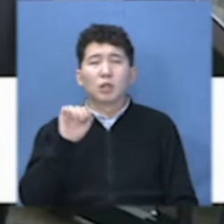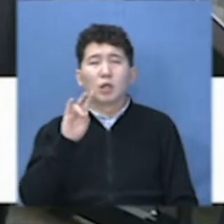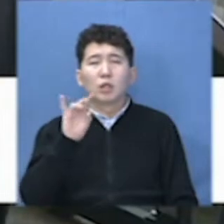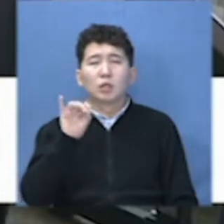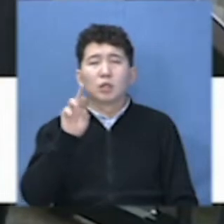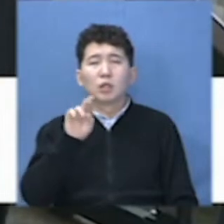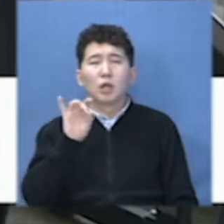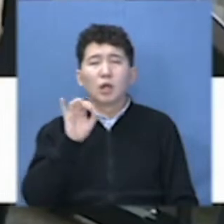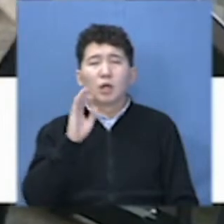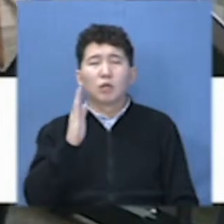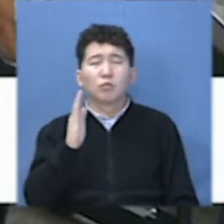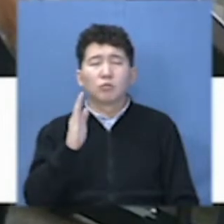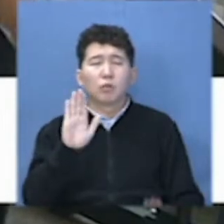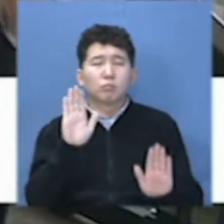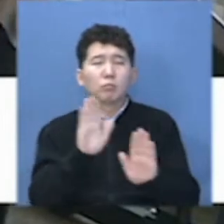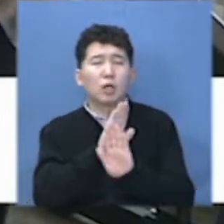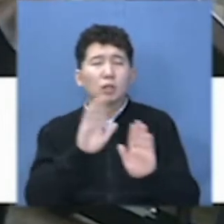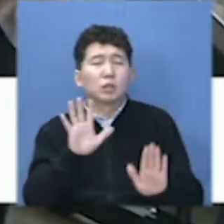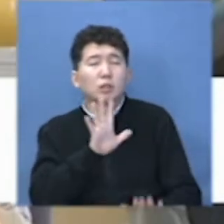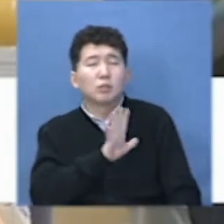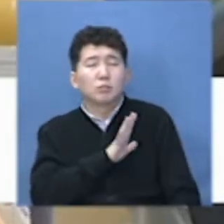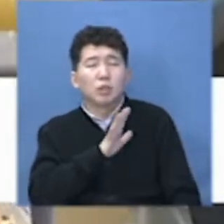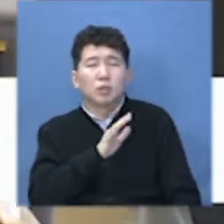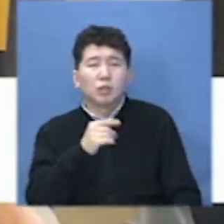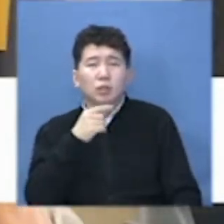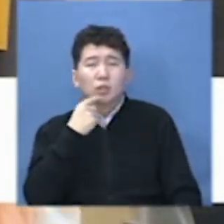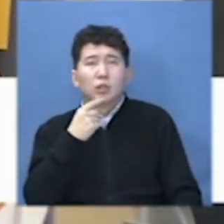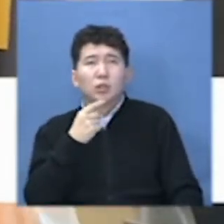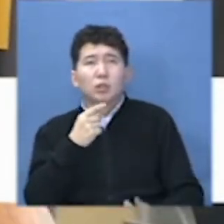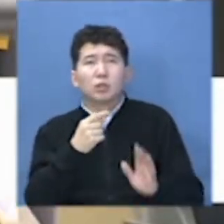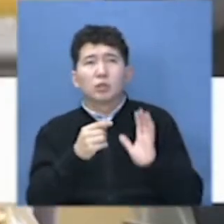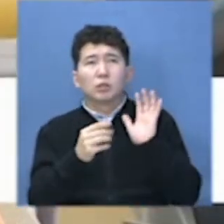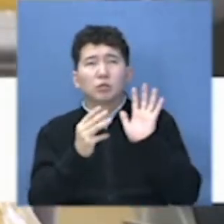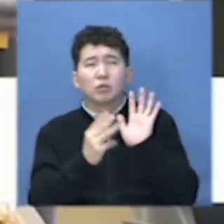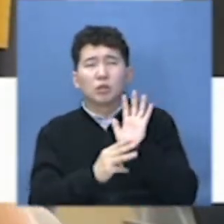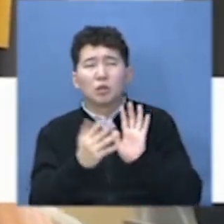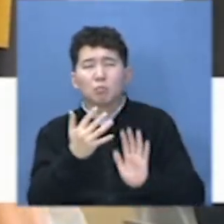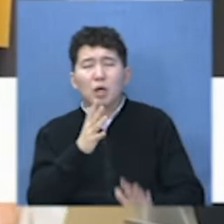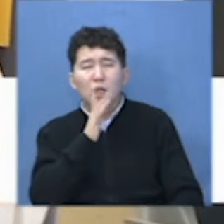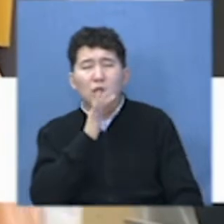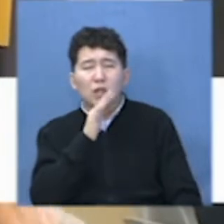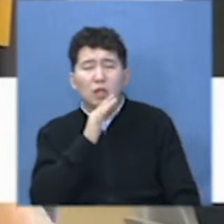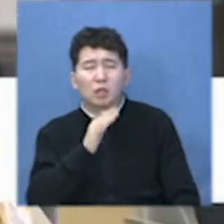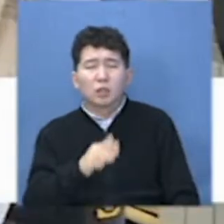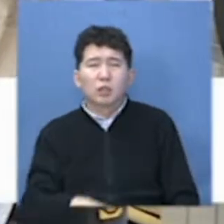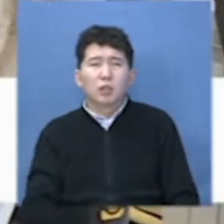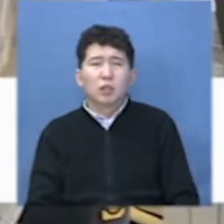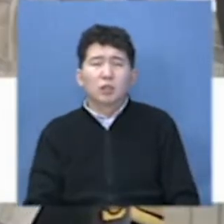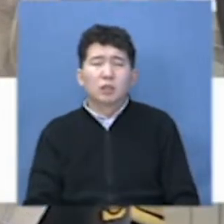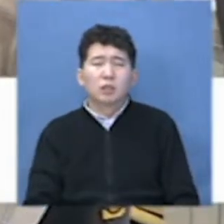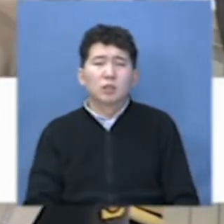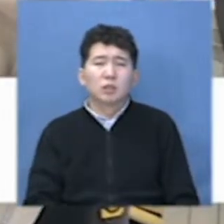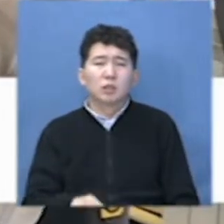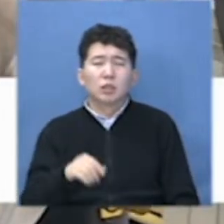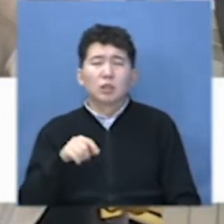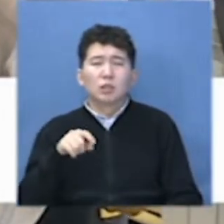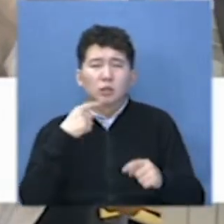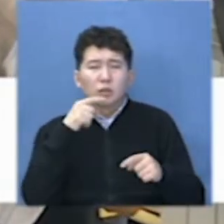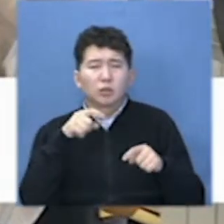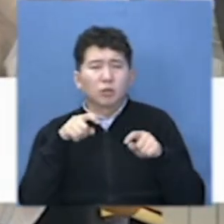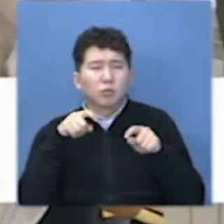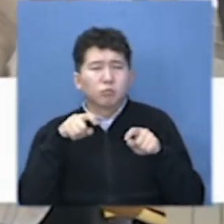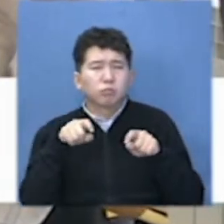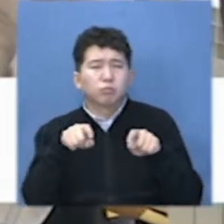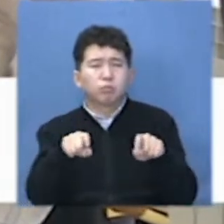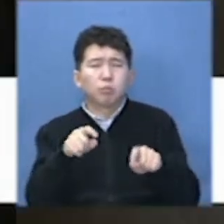85 жаста. 42 айында 60 метрге жүгіруден спартакиадада бірінші орын иеленген. Қария мұнымен тоқтамаймын дейді.